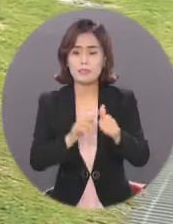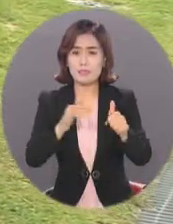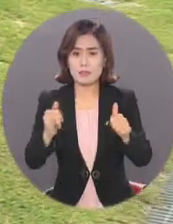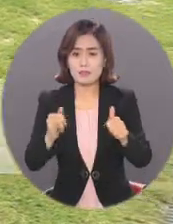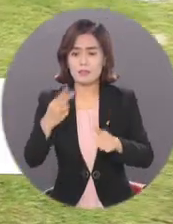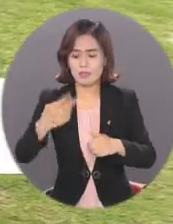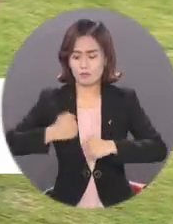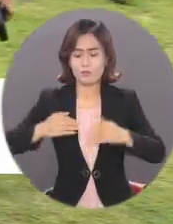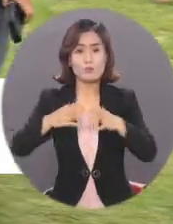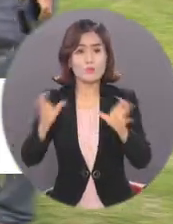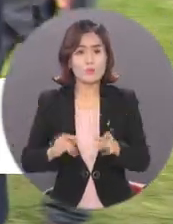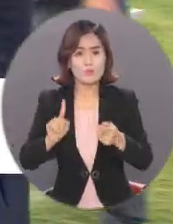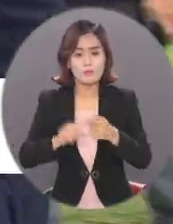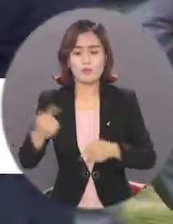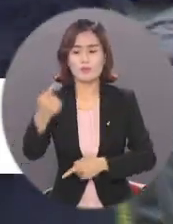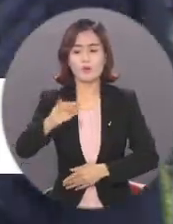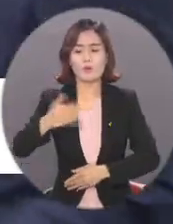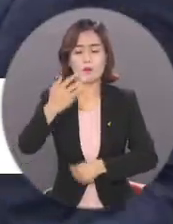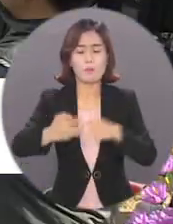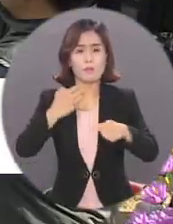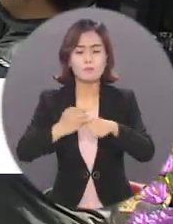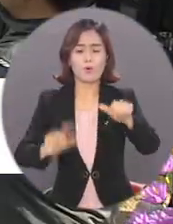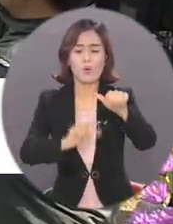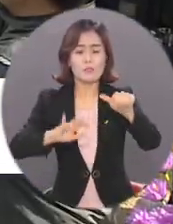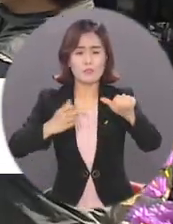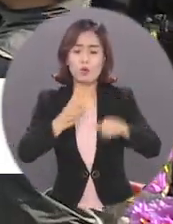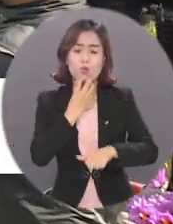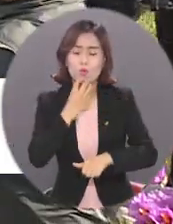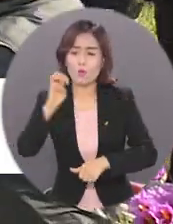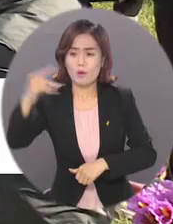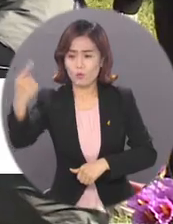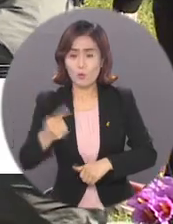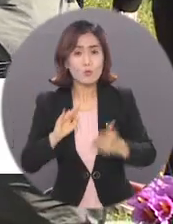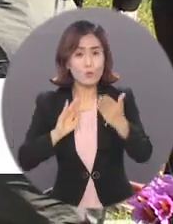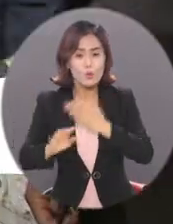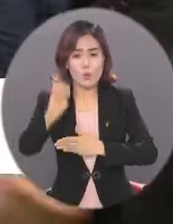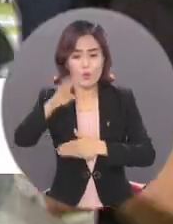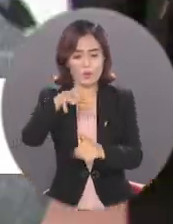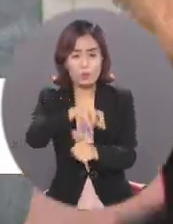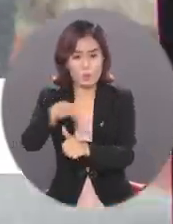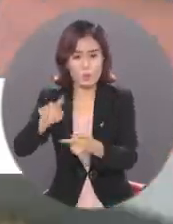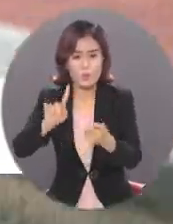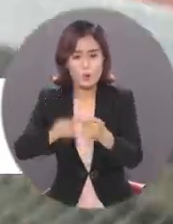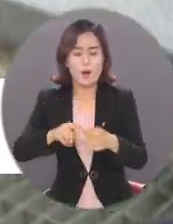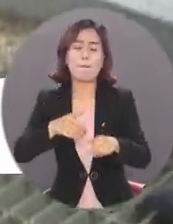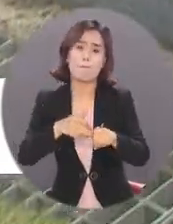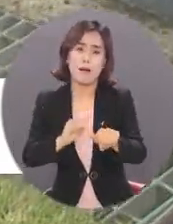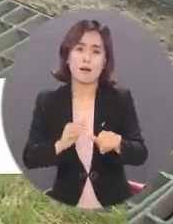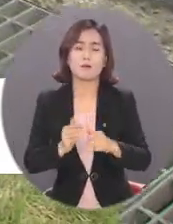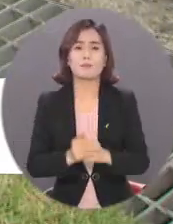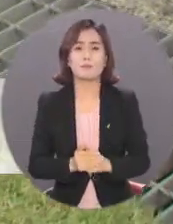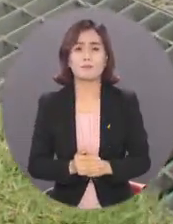소속됐던 제3공수여단은 1980년 5월 19일 서울에서 광주로 온 이후 광주교도소 등 고립작전에